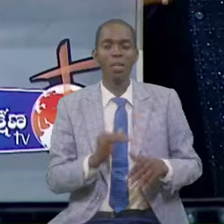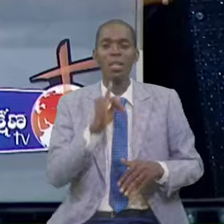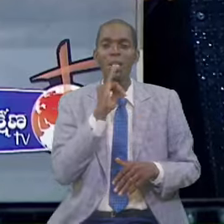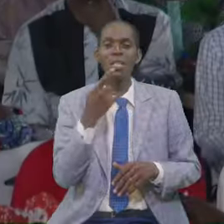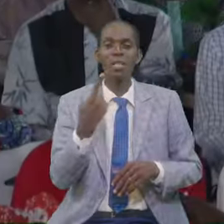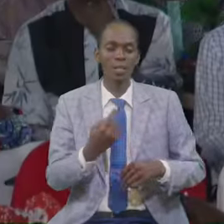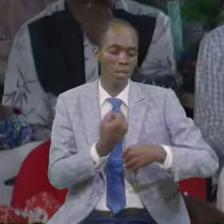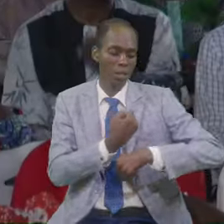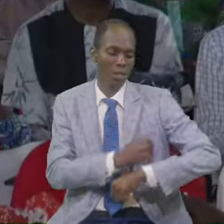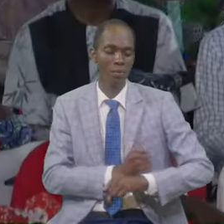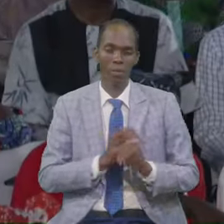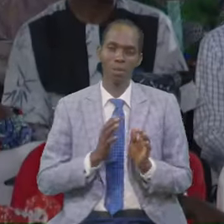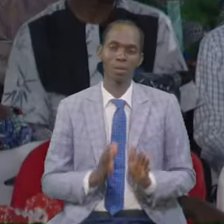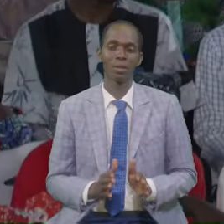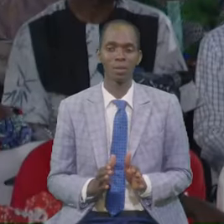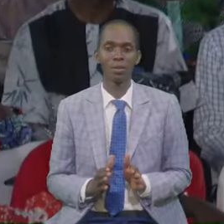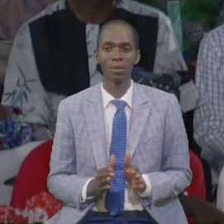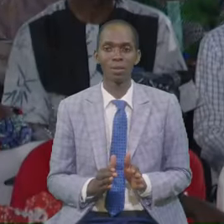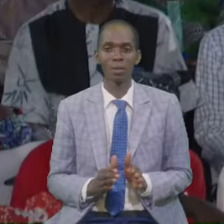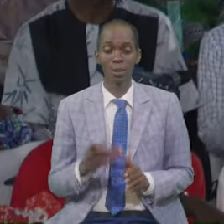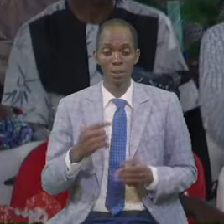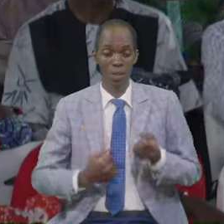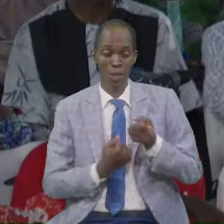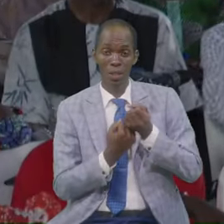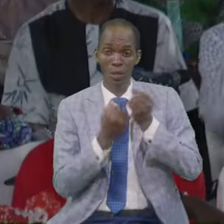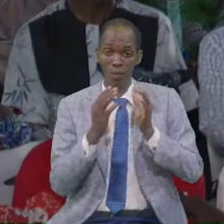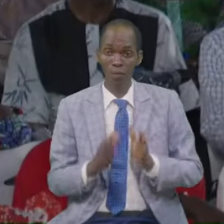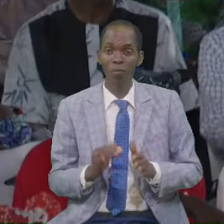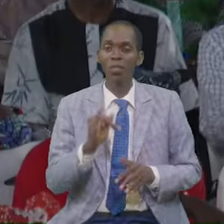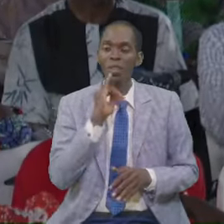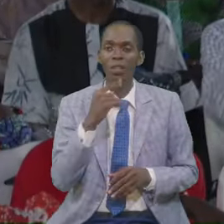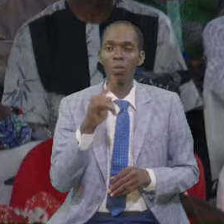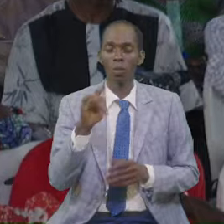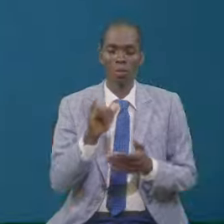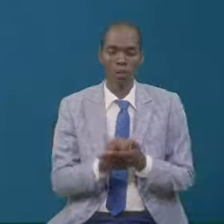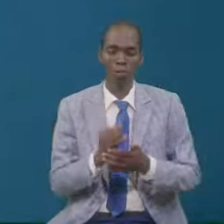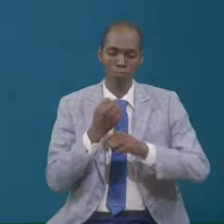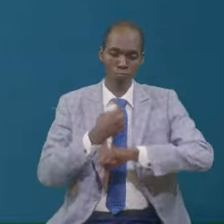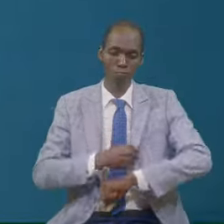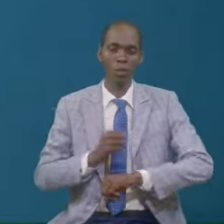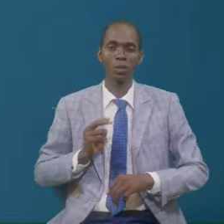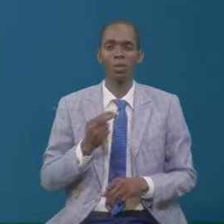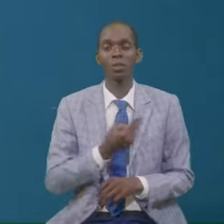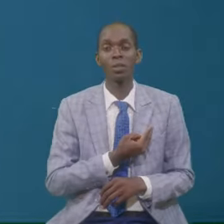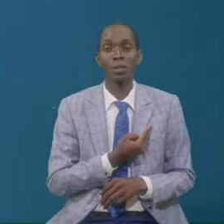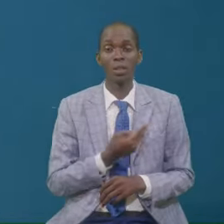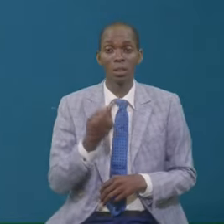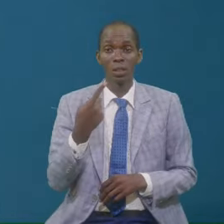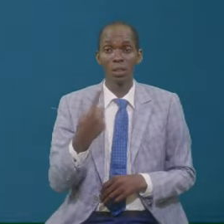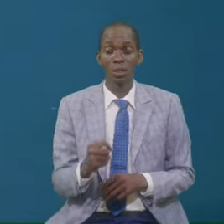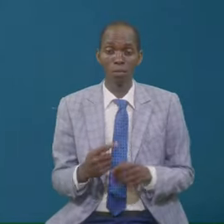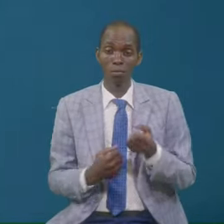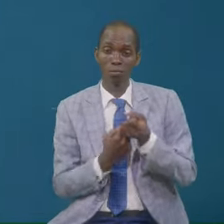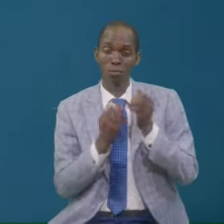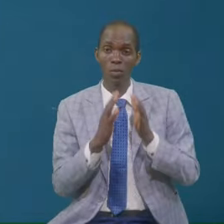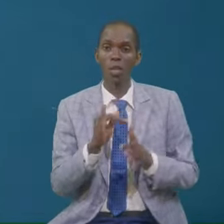న్యాయవాది మనపక్షాన వాదిస్తాడు. The advocate is the protector. ఈ యొక్క న్యాయవాది భద్రపరుస్తాడు. He is the one that comes